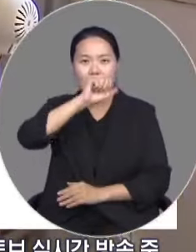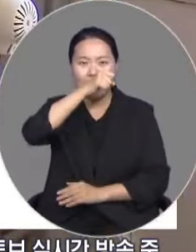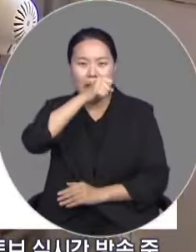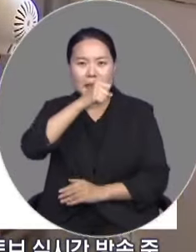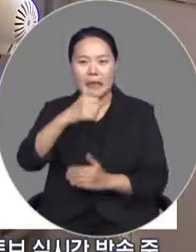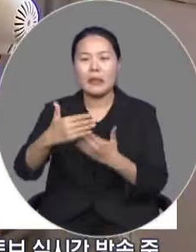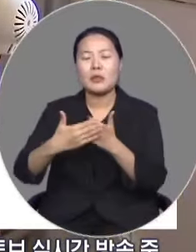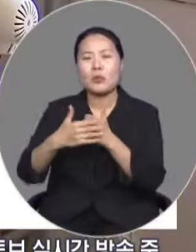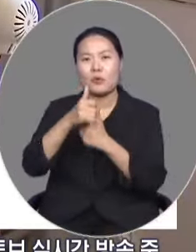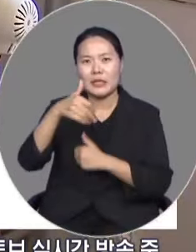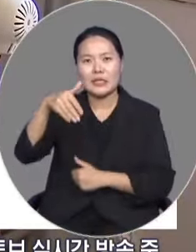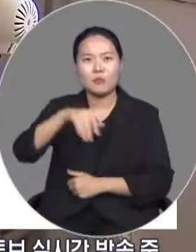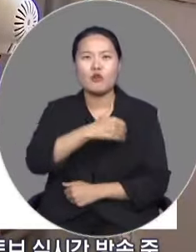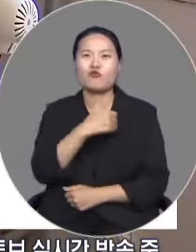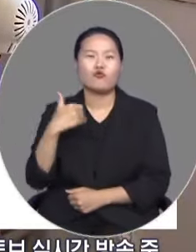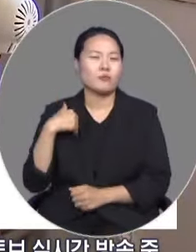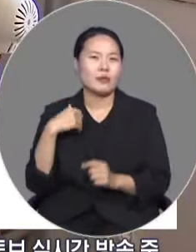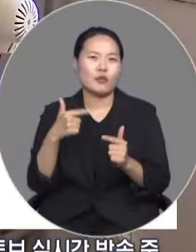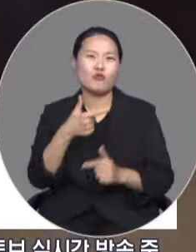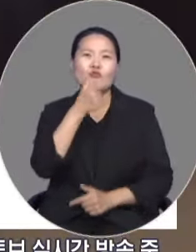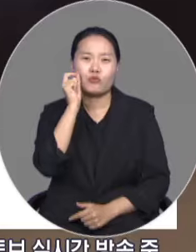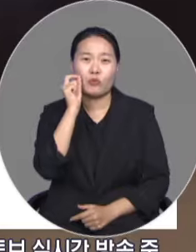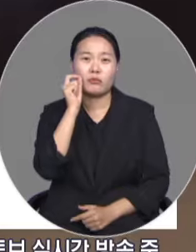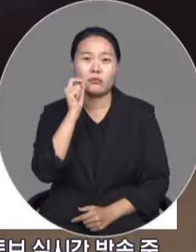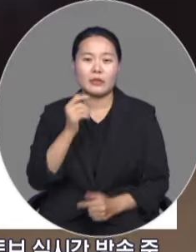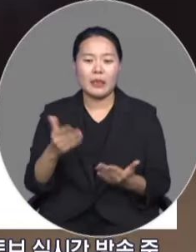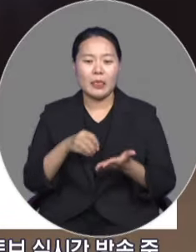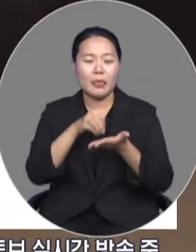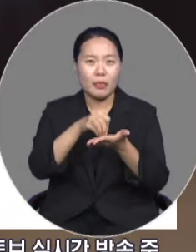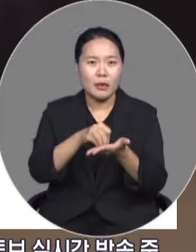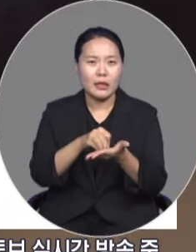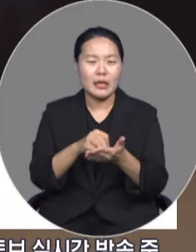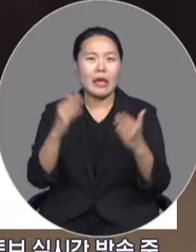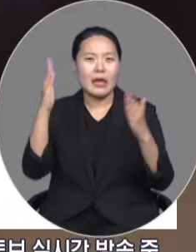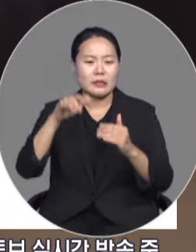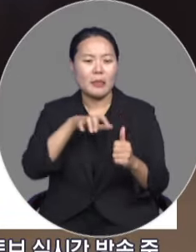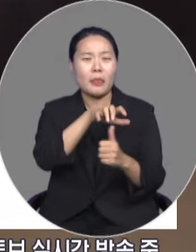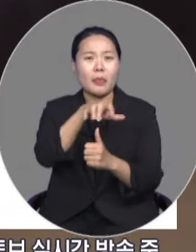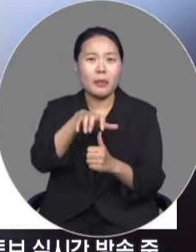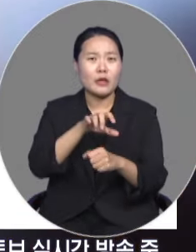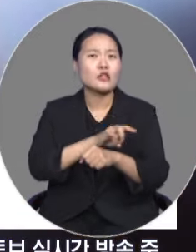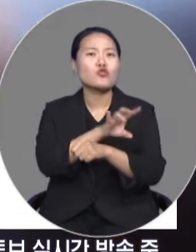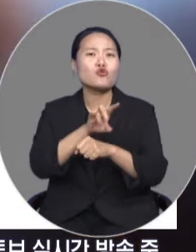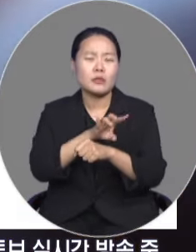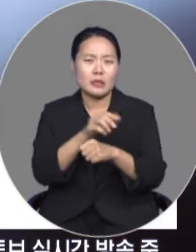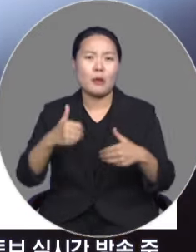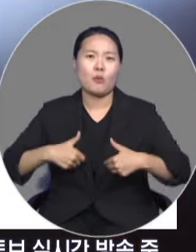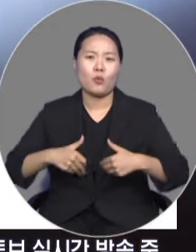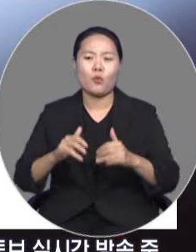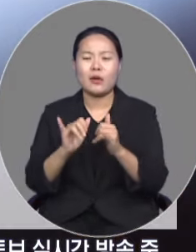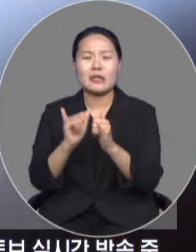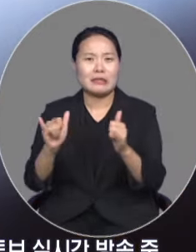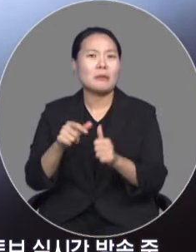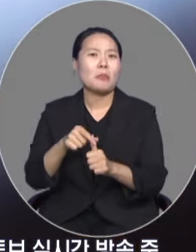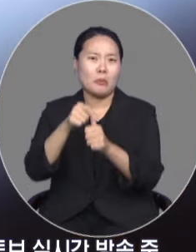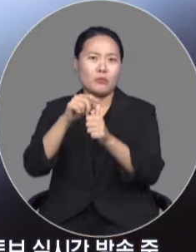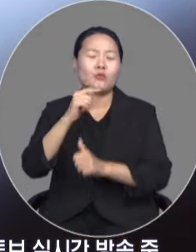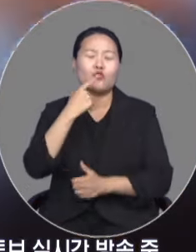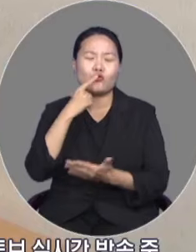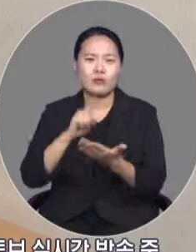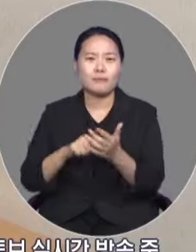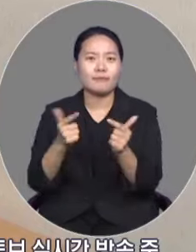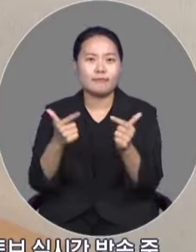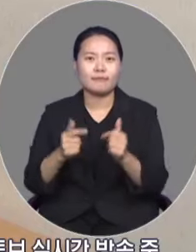예산 일부를 지원받지만 충분치 않은 데다 입소 소년범을 24시간 돌봐야 해 인력 충원조차 쉽지 않습니다.